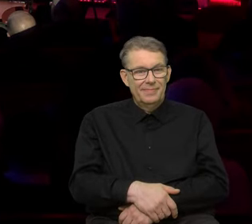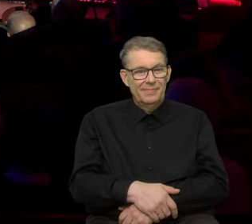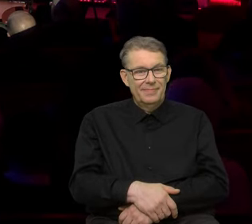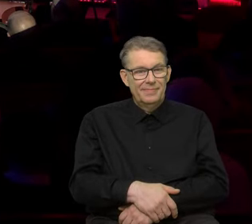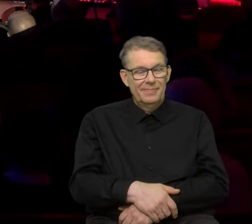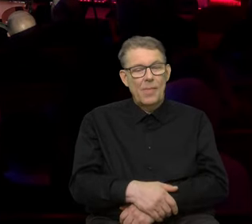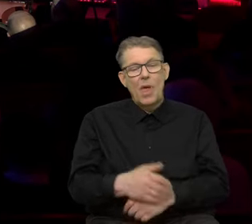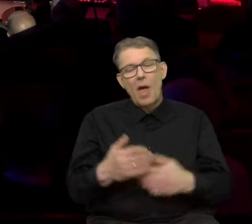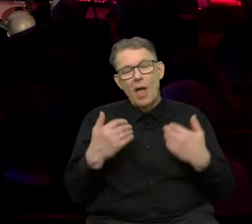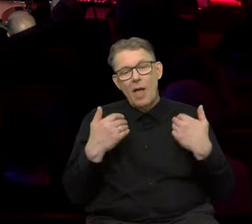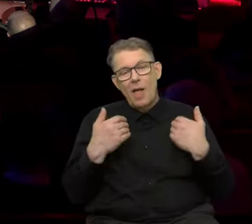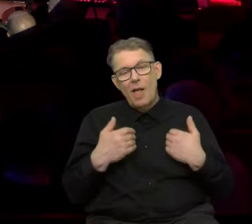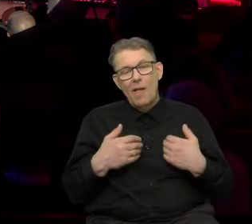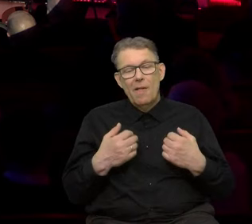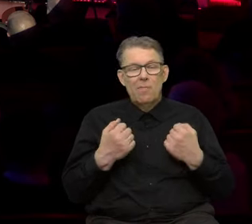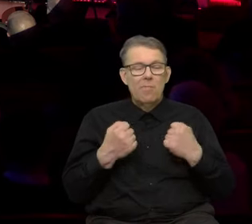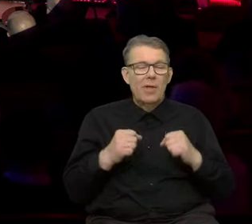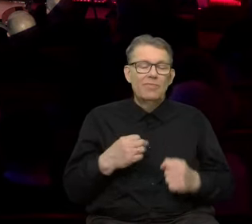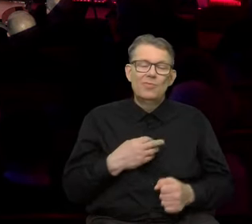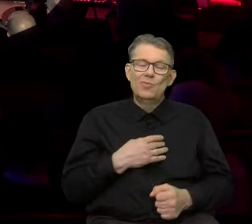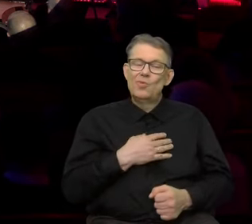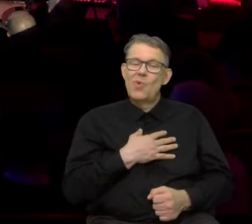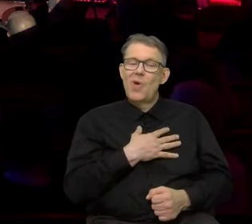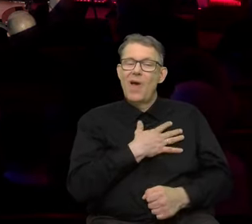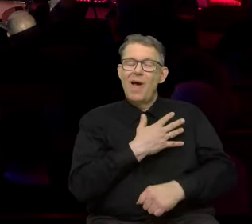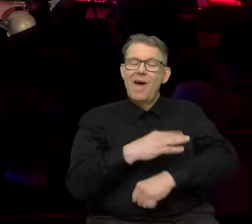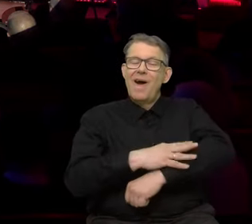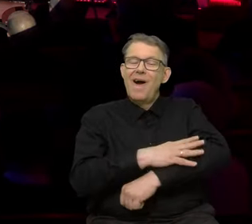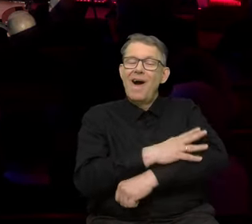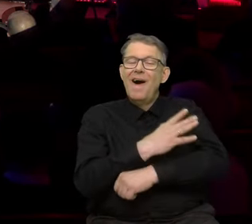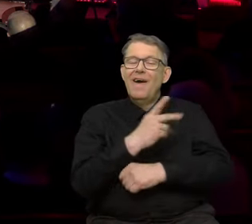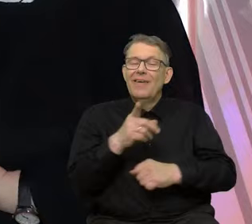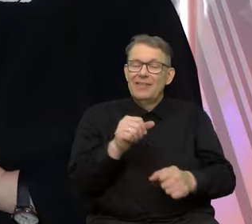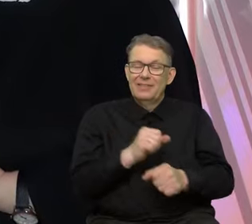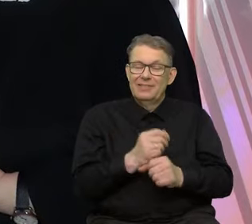No, jestem bardzo wzruszona tą nagrodą.